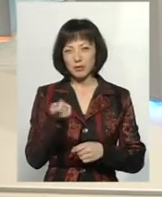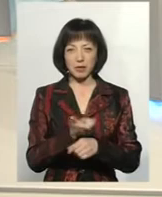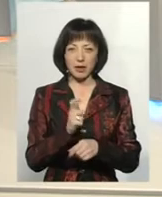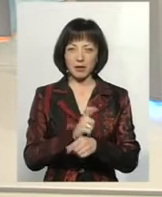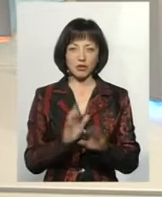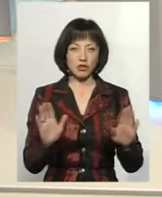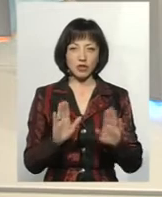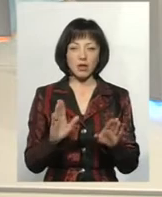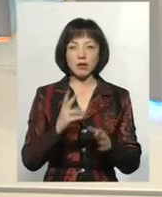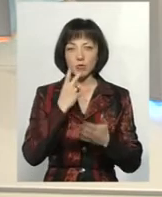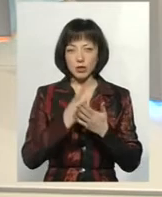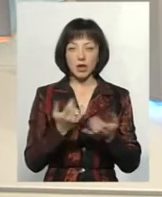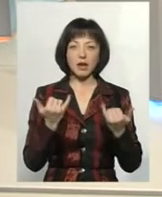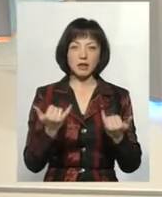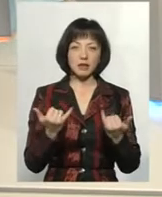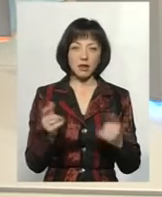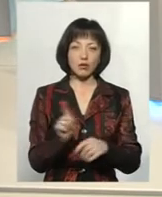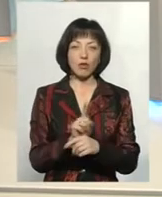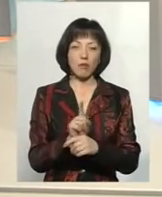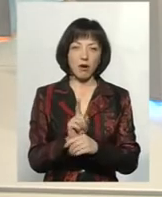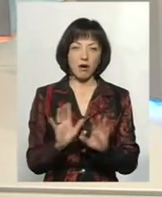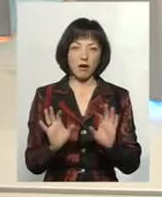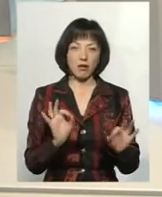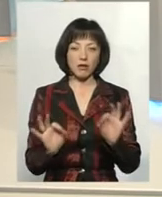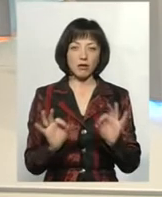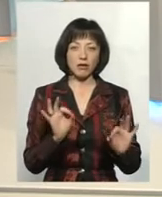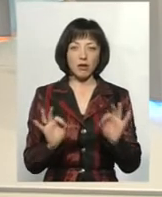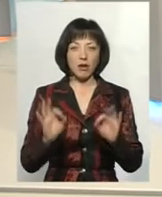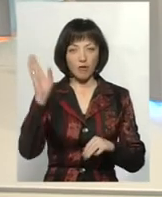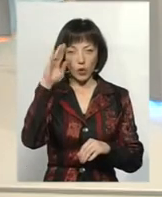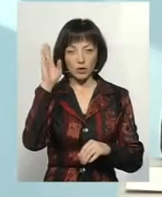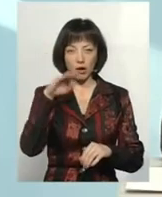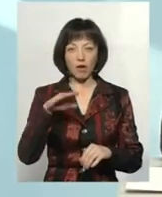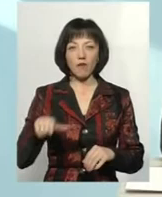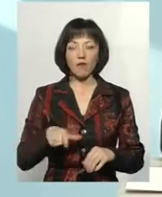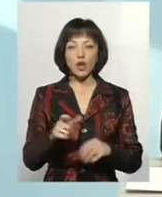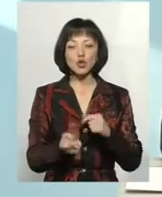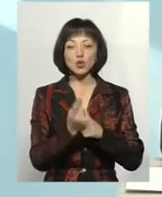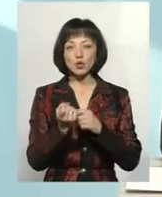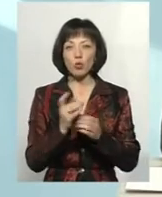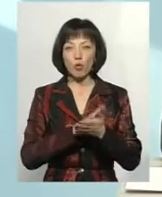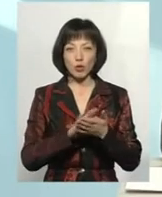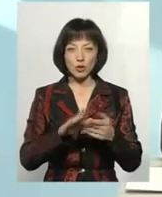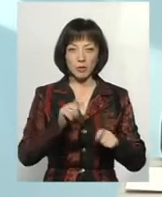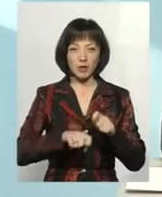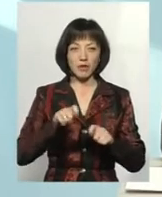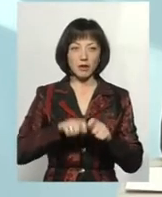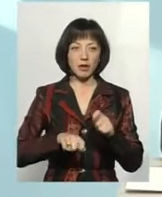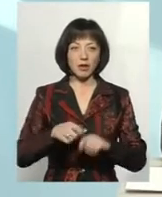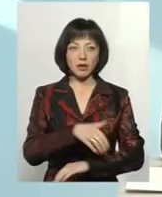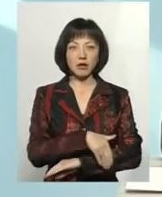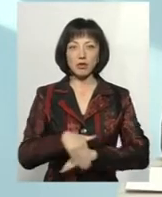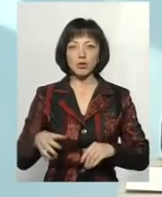перевищення, тобто спостерігається зараз більш-менш нормальна вода в воді. І струмочки ми перевіряли, струмок на